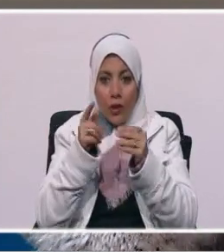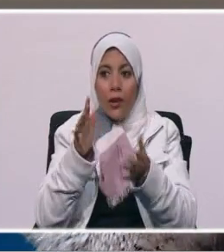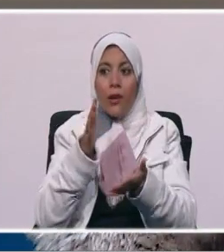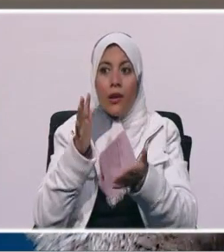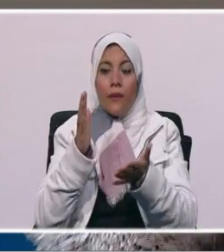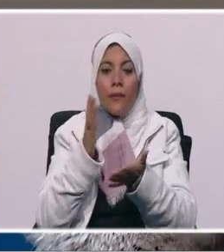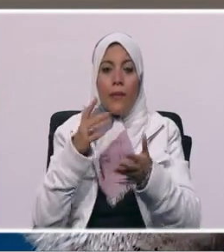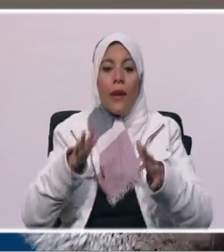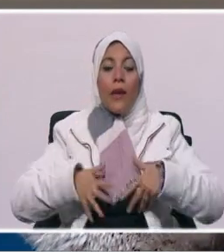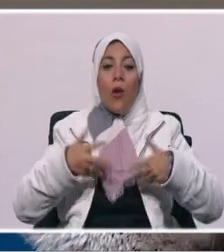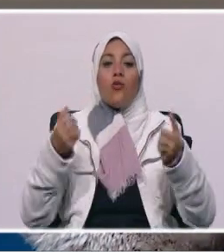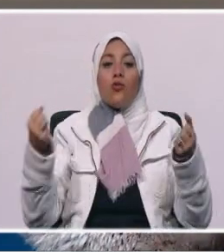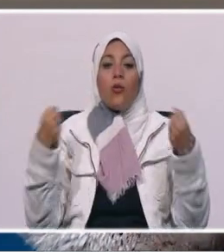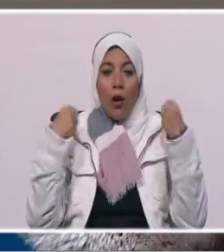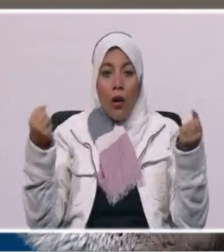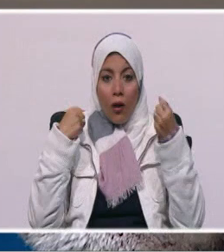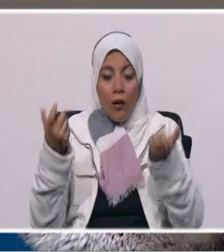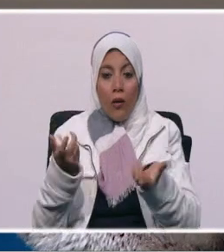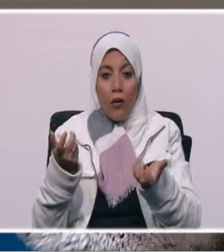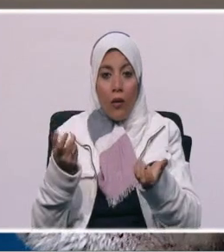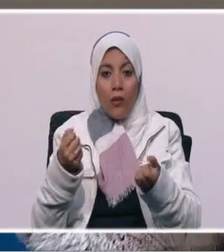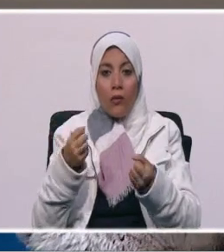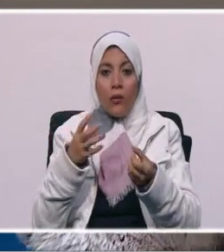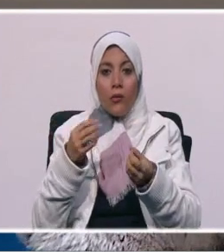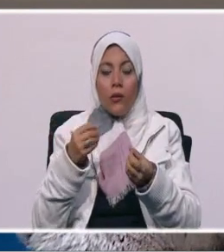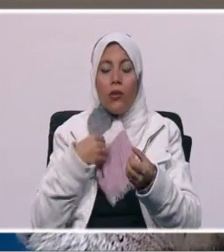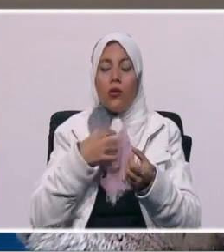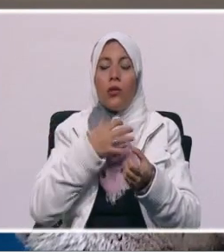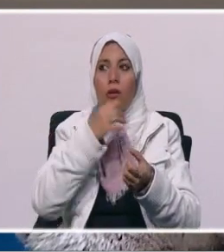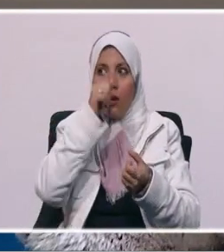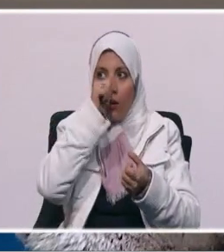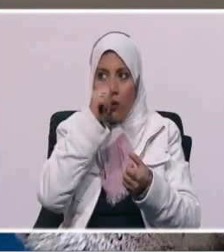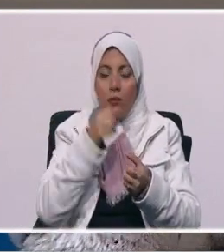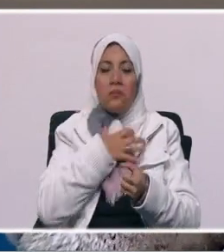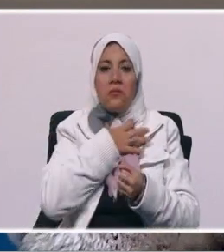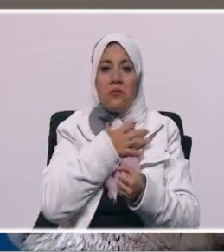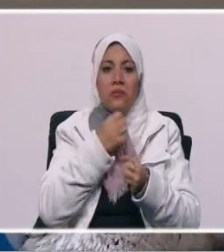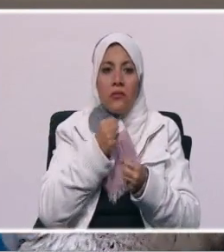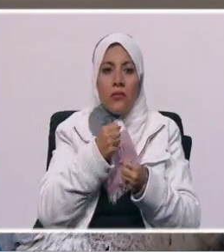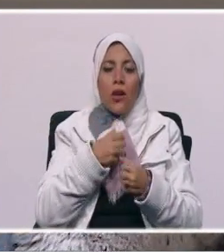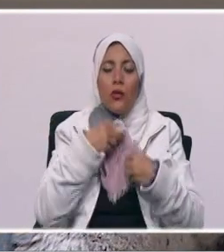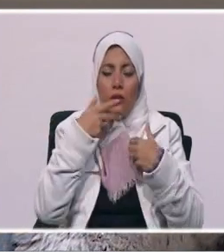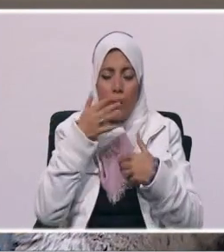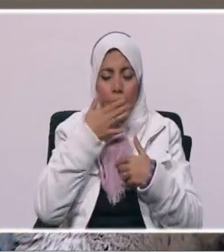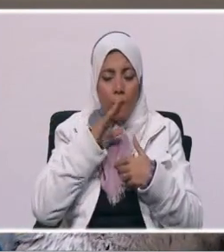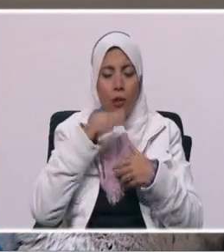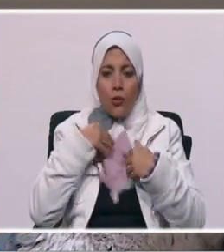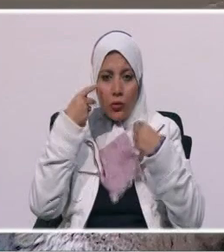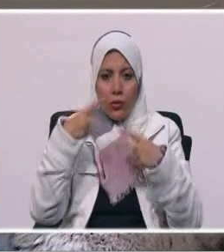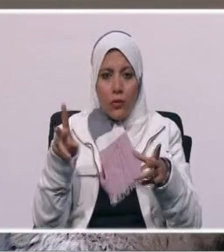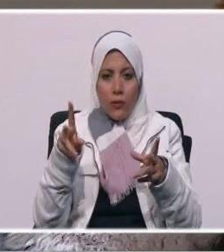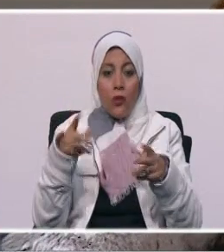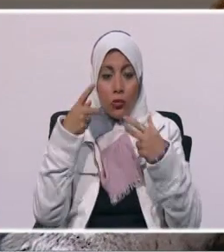صحه. وبعدين في قمة يأسي أنا كنت راضية على فكرة،